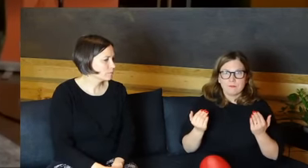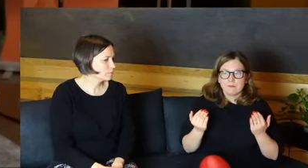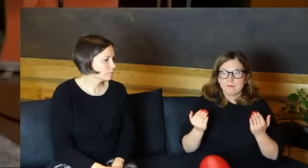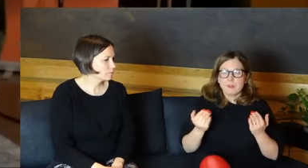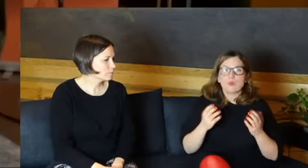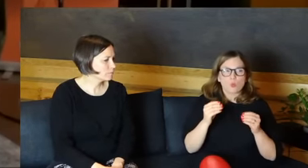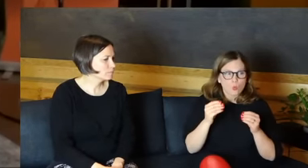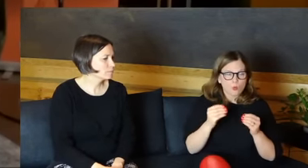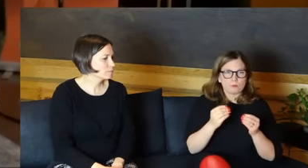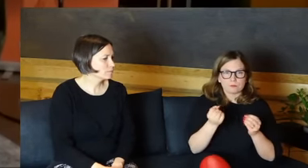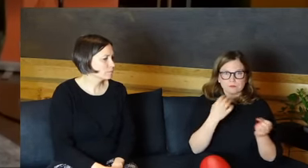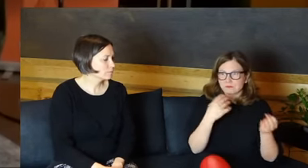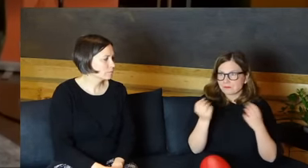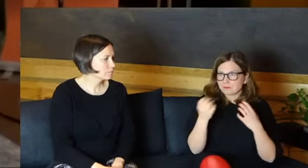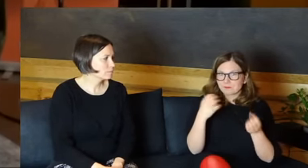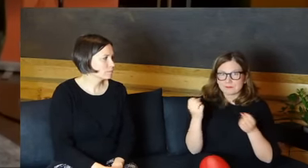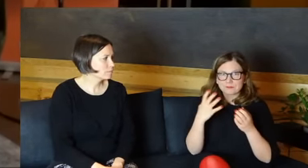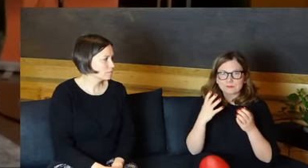Joo.